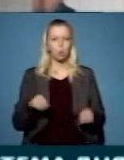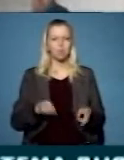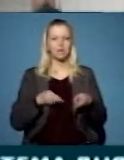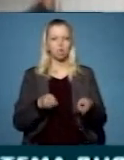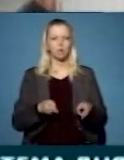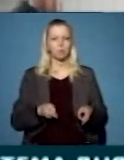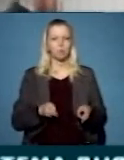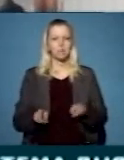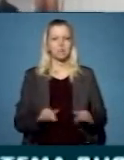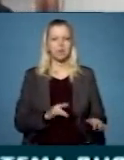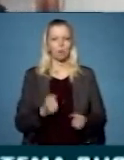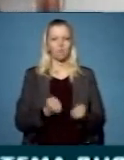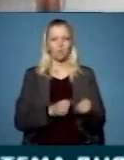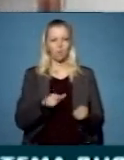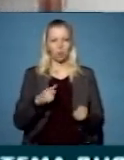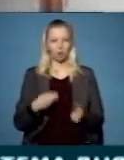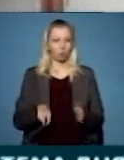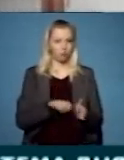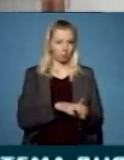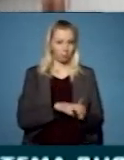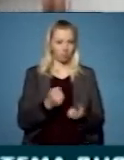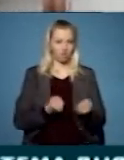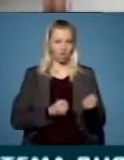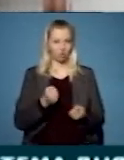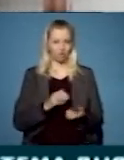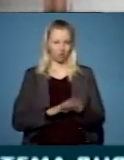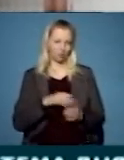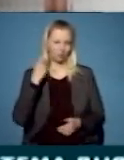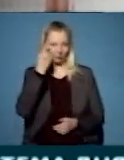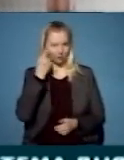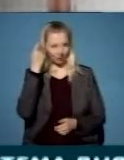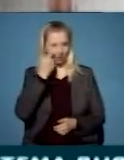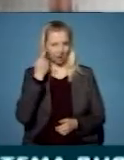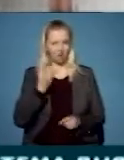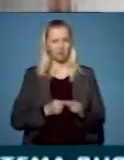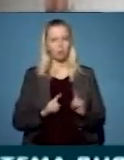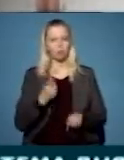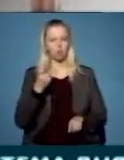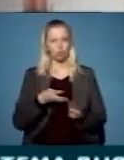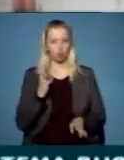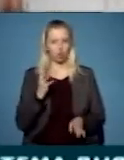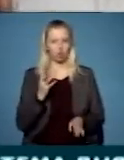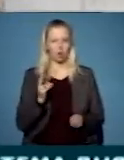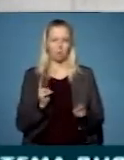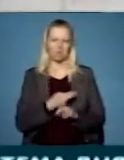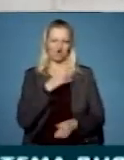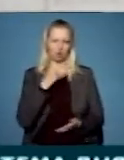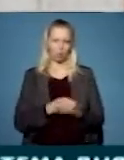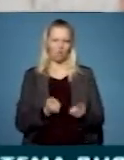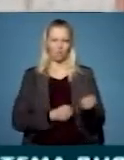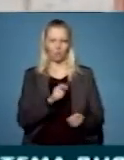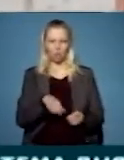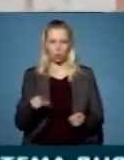злочинними діяннями водіїв, які сідають за кермо в стані алкогольного сп'яніння. Це в першу чергу. І безвідповідальність